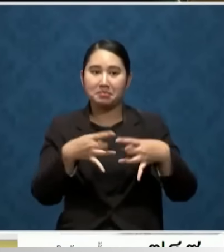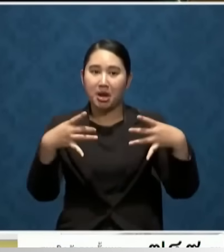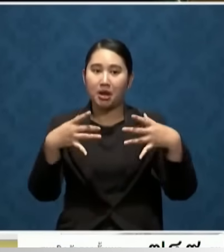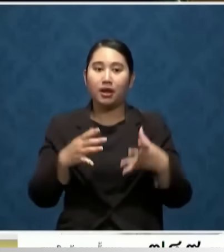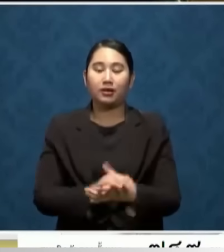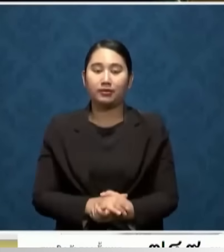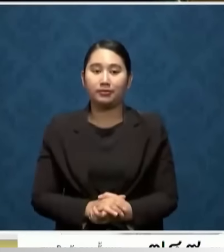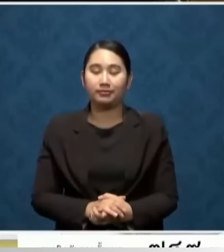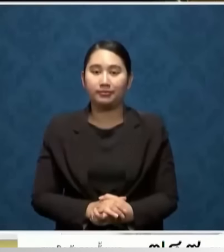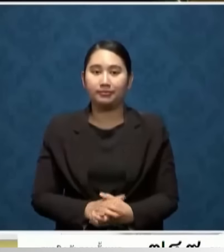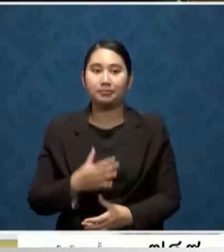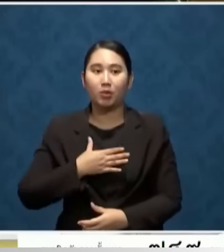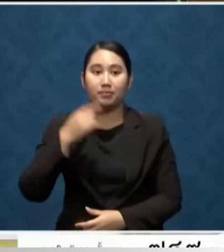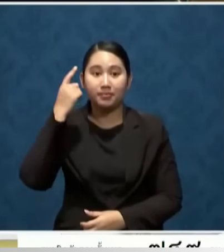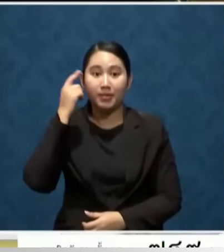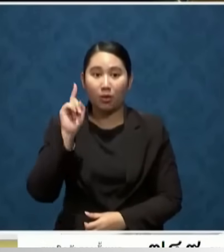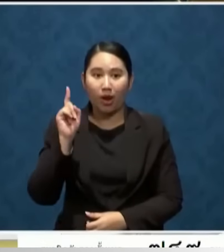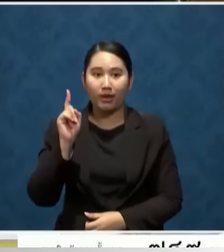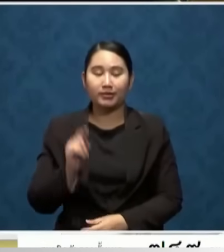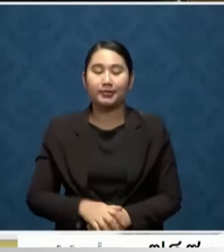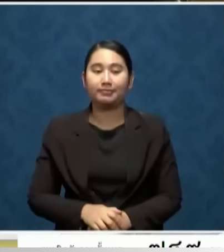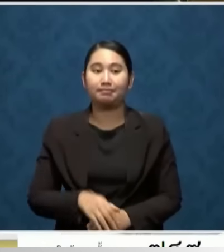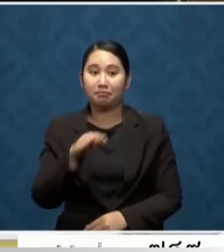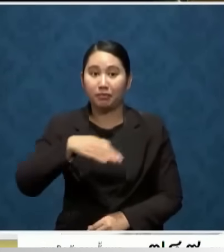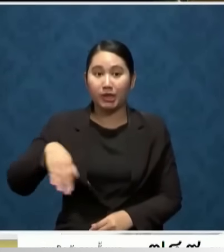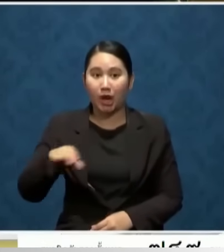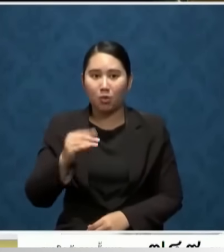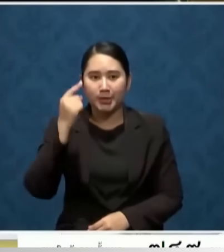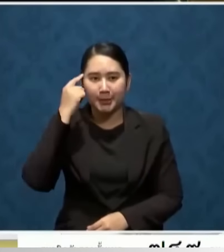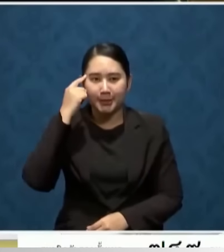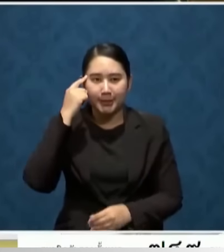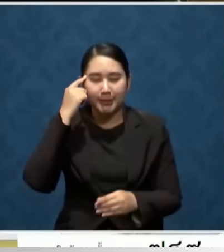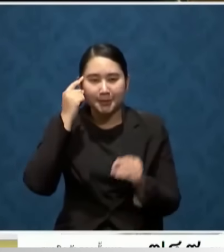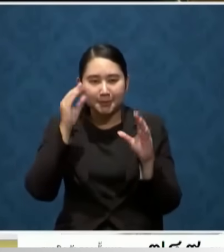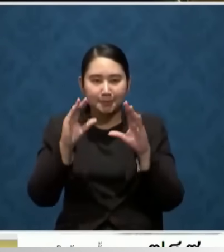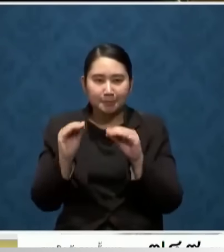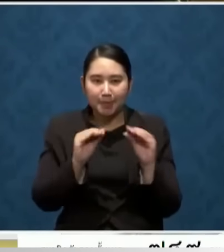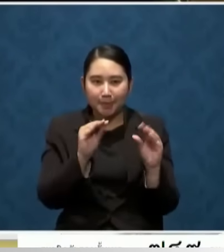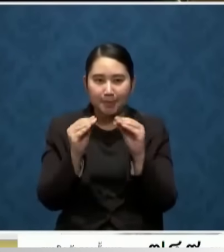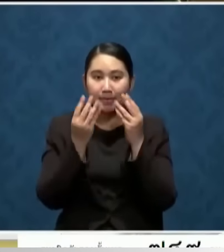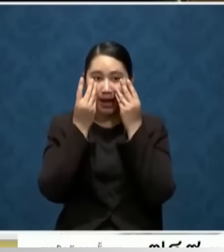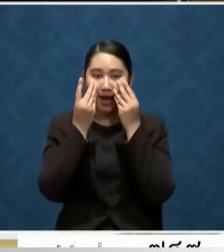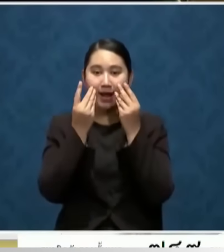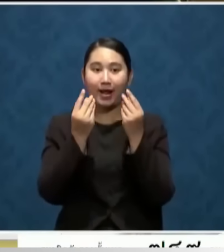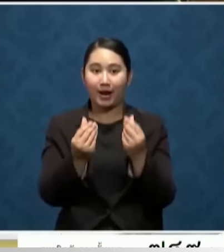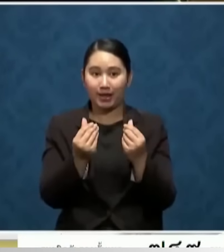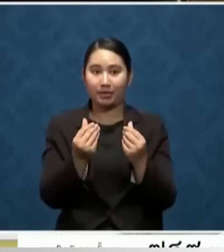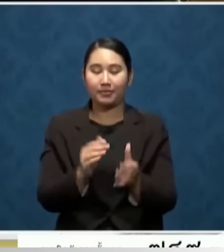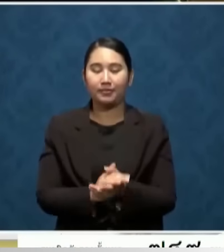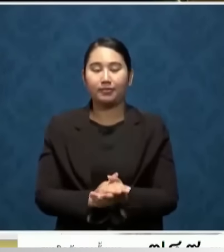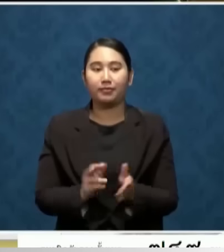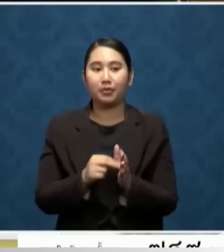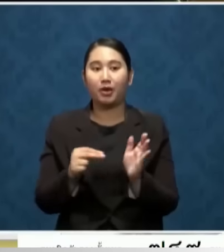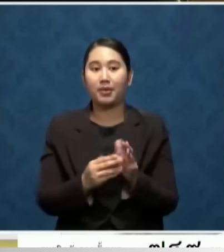าสมาชิกรัฐสภาควรจะใช้ดุลพินิจพิจารณานะครับว่าเมื่อเป็นกร